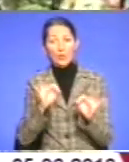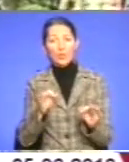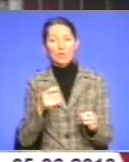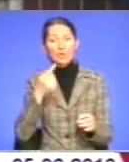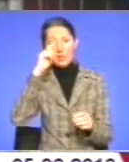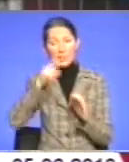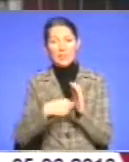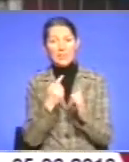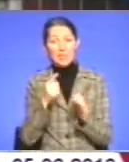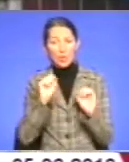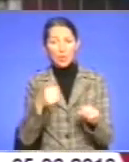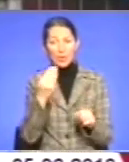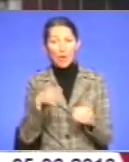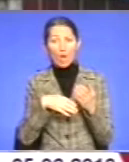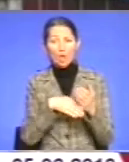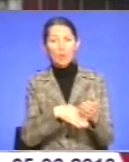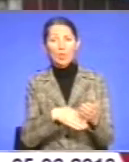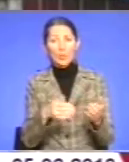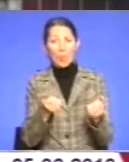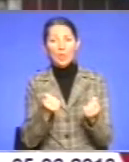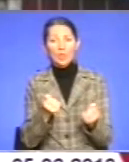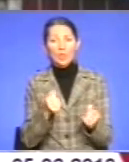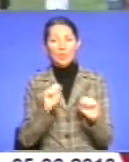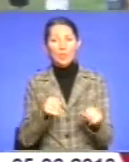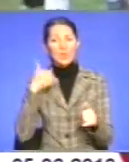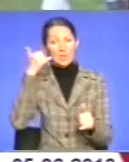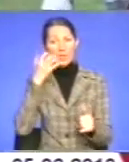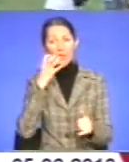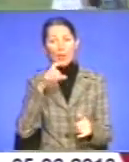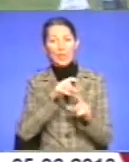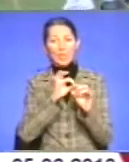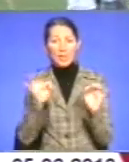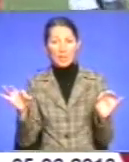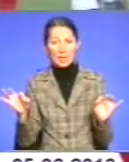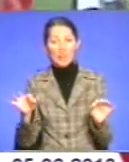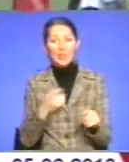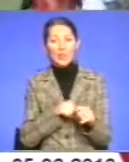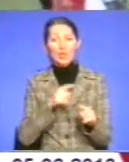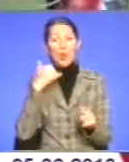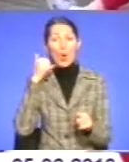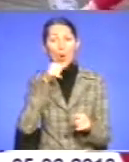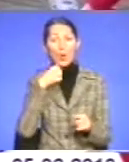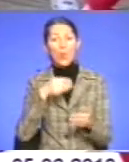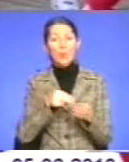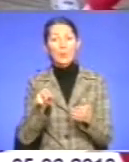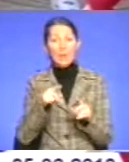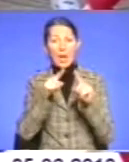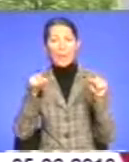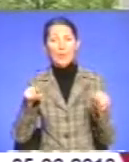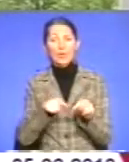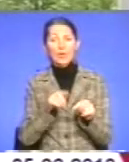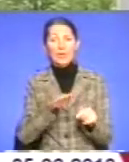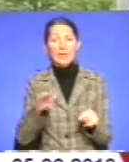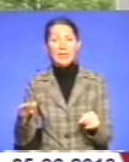допомогу, можна за телефоном гарячої лінії 23 59 77. Цього року на придбання путівок для дітей пільгових